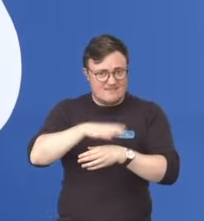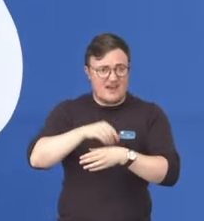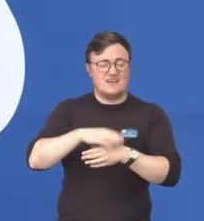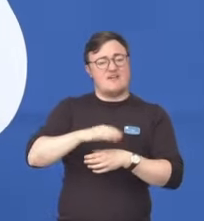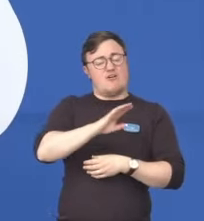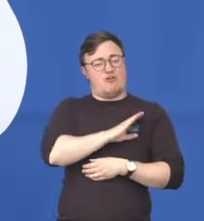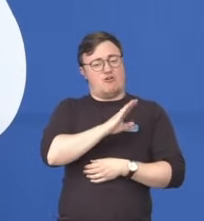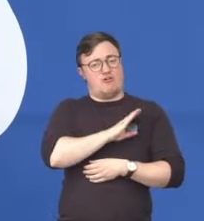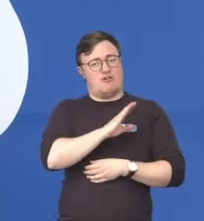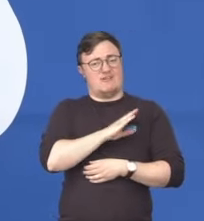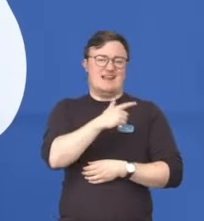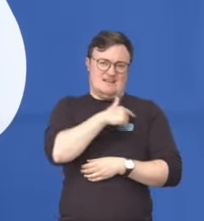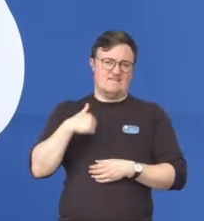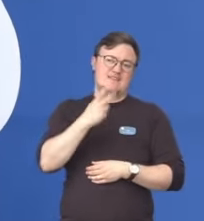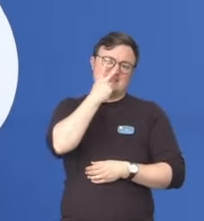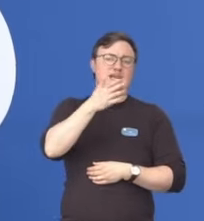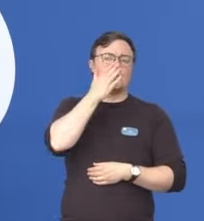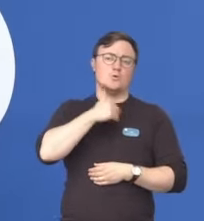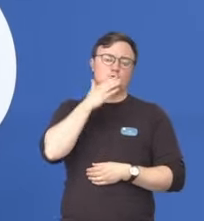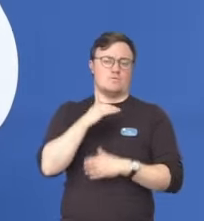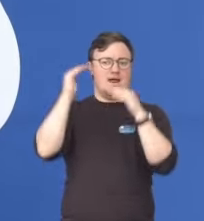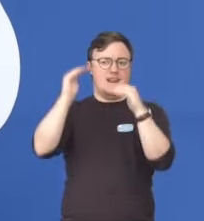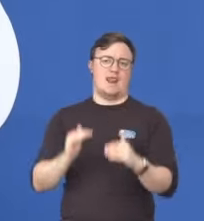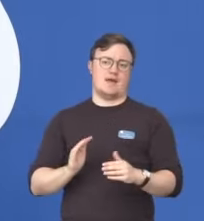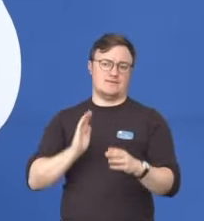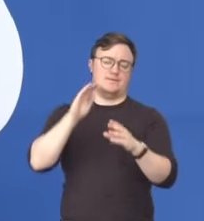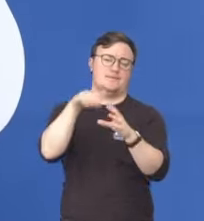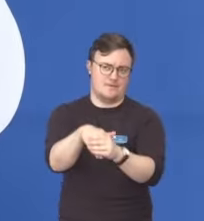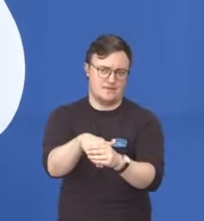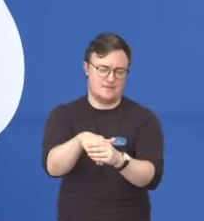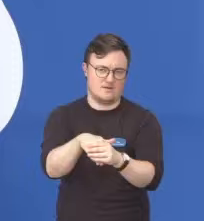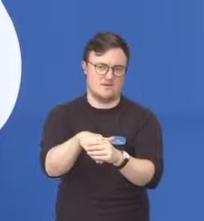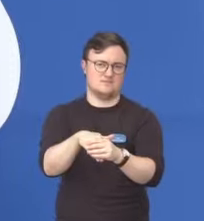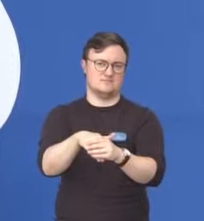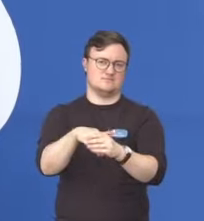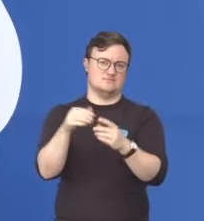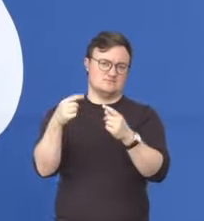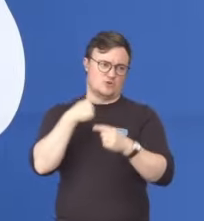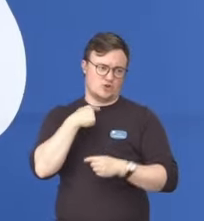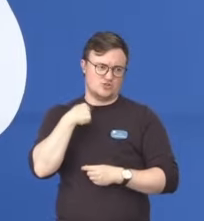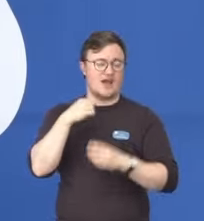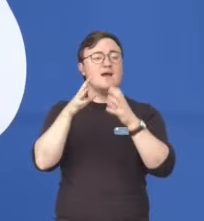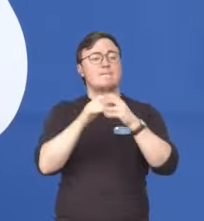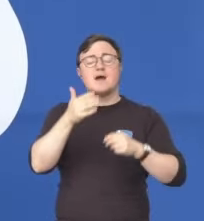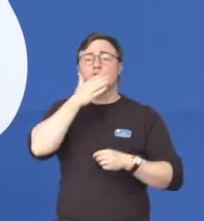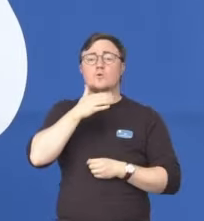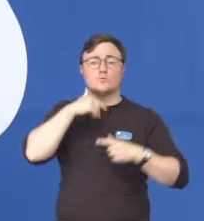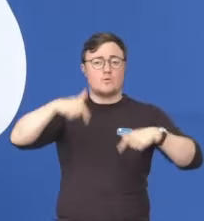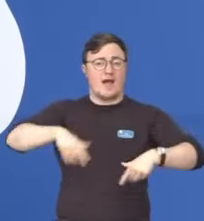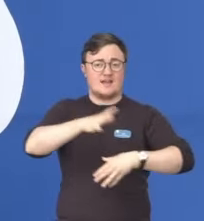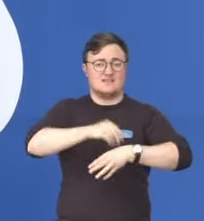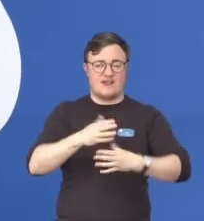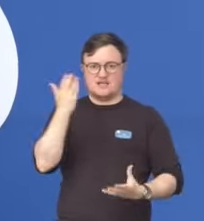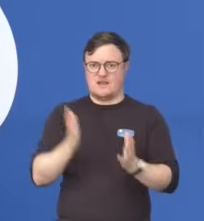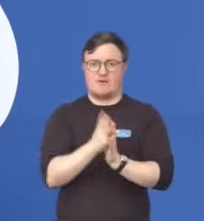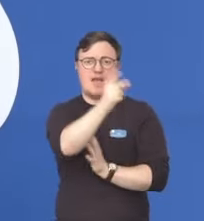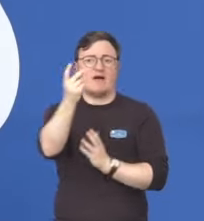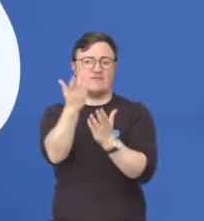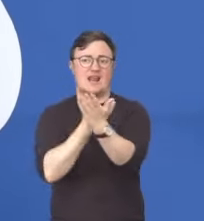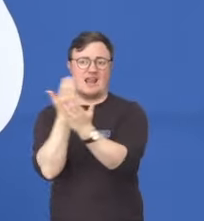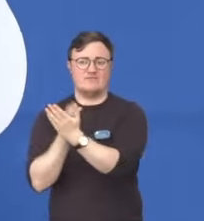om vi då ser att unga har lägre valdeltagande än snittet i resten av befolkningen, så har ju Sverige och unga i Sverige i förhållande till andra länder ett